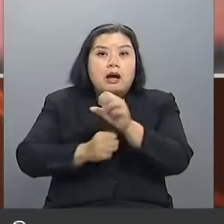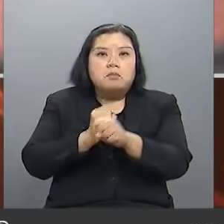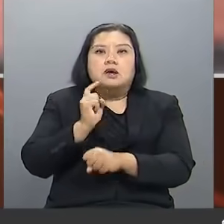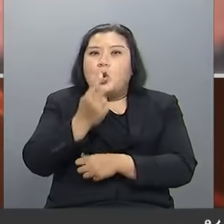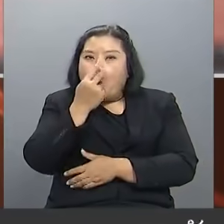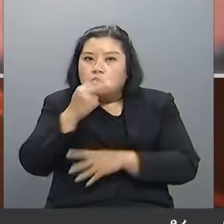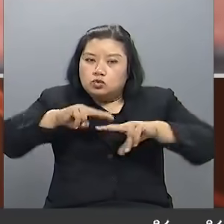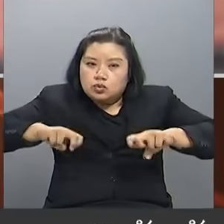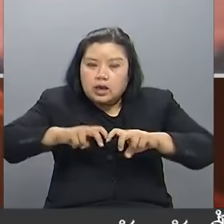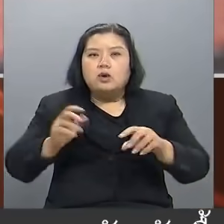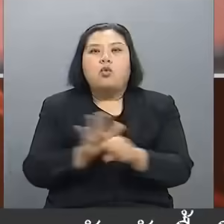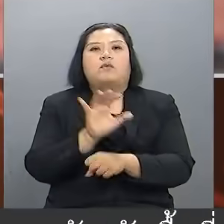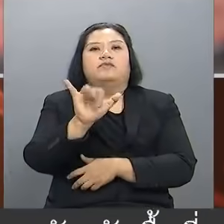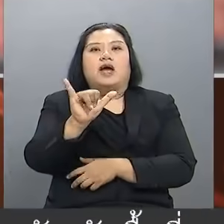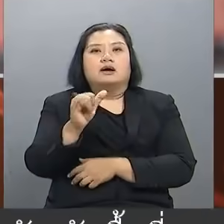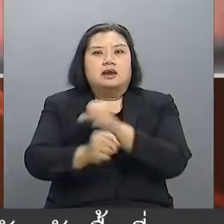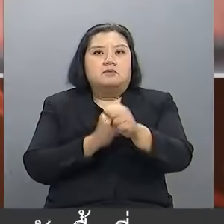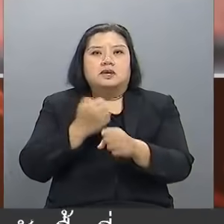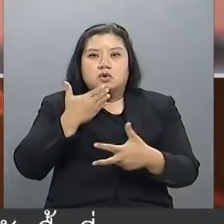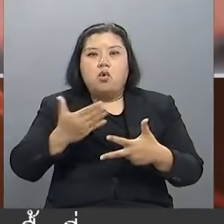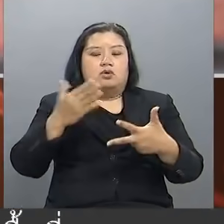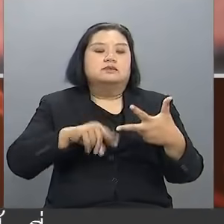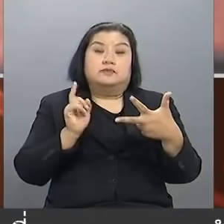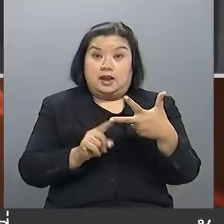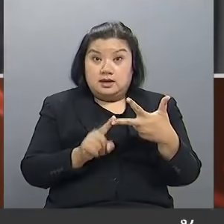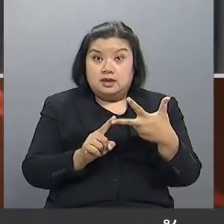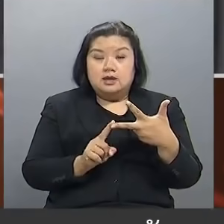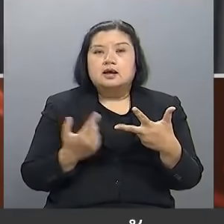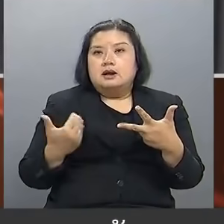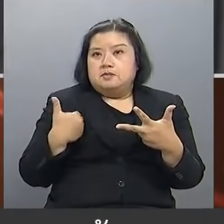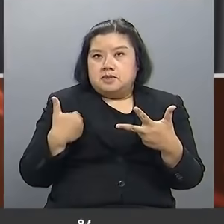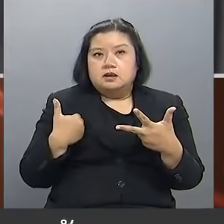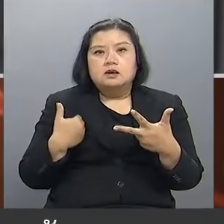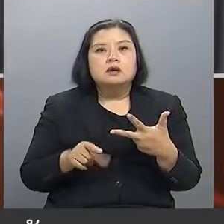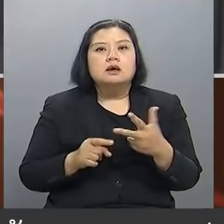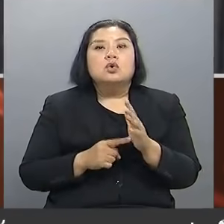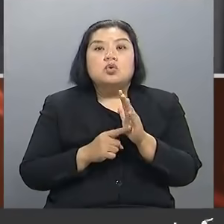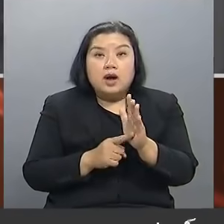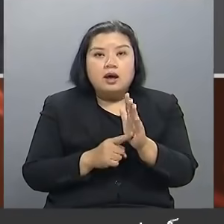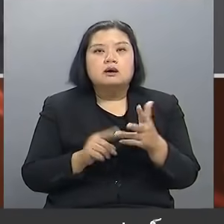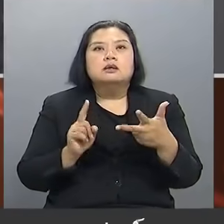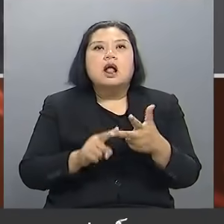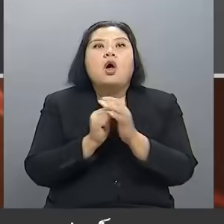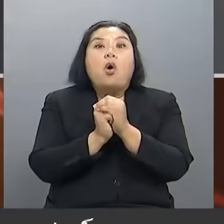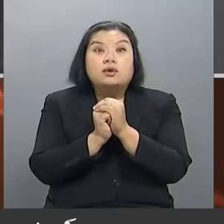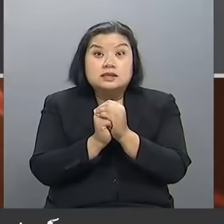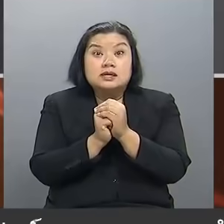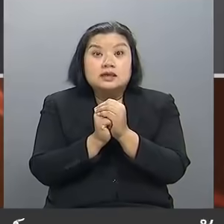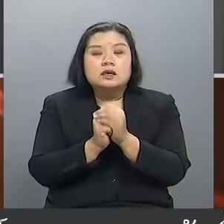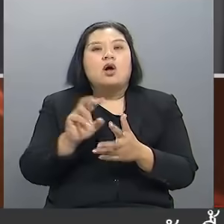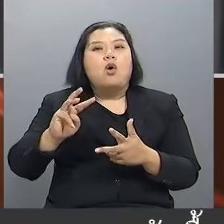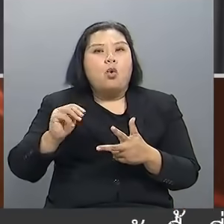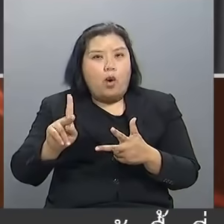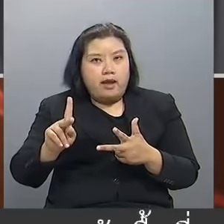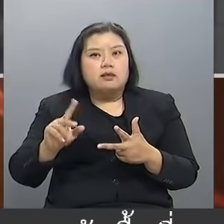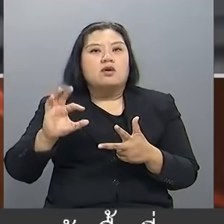ส่วนวัคซีนชนิดที่ 3นะคะก็คือวัคซีนเชื้อตายค่ะเช่นวัคซีนที่ผลิตโดยจีนอย่างซีนมแบบแล้วก็สิโนฟาร์ม